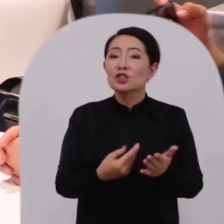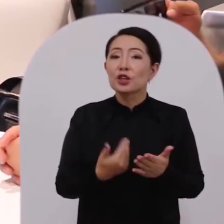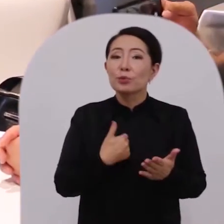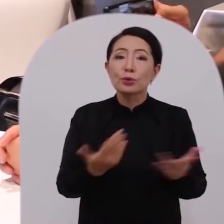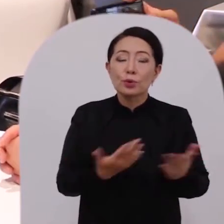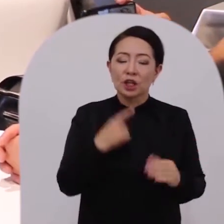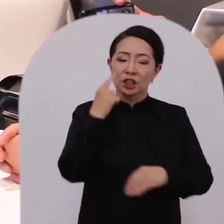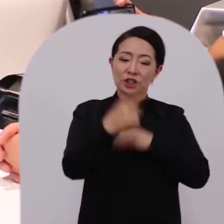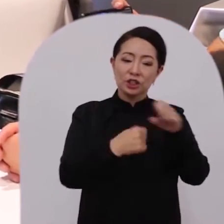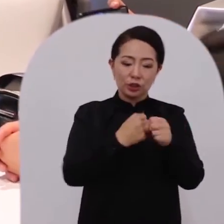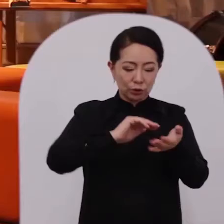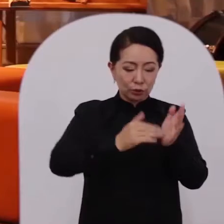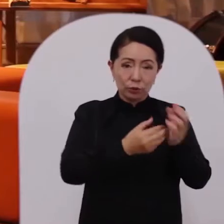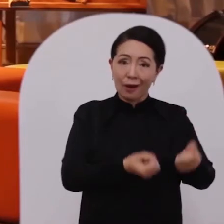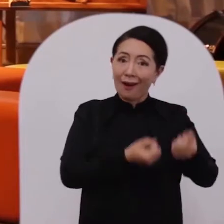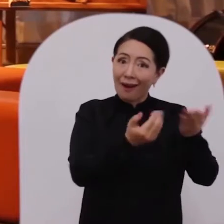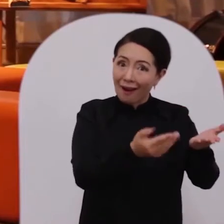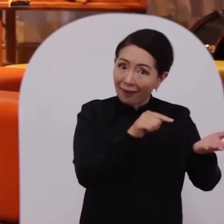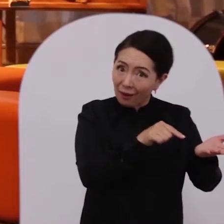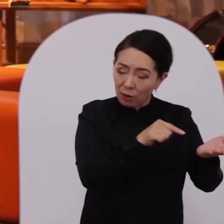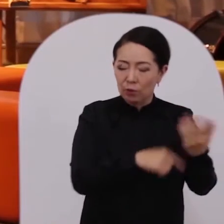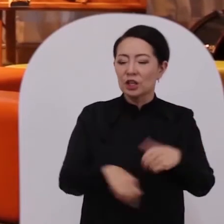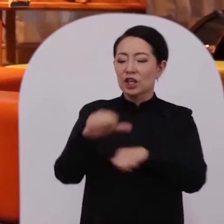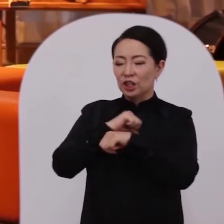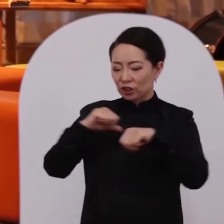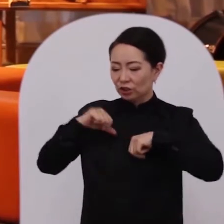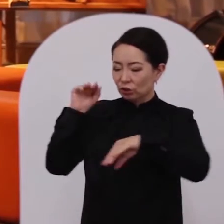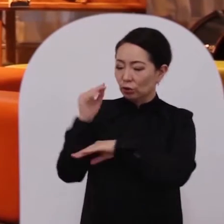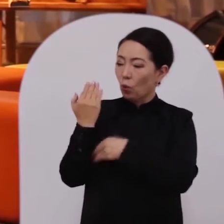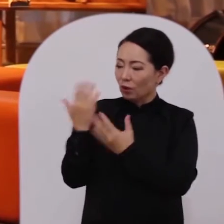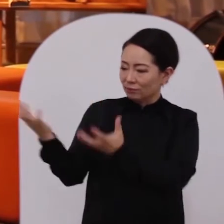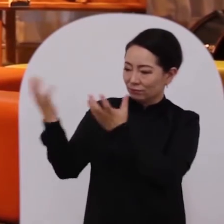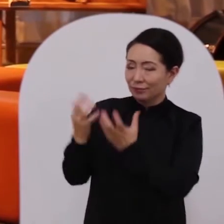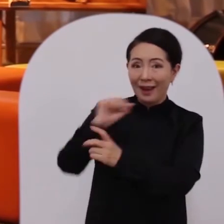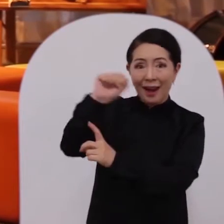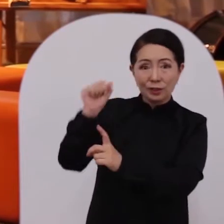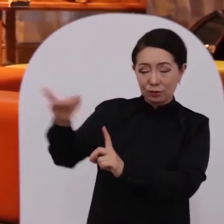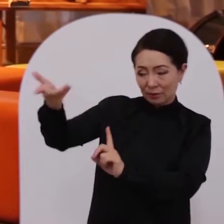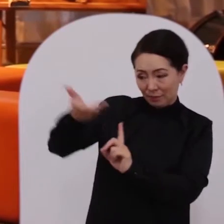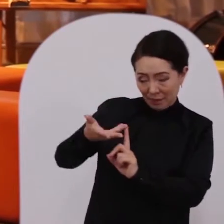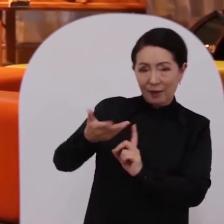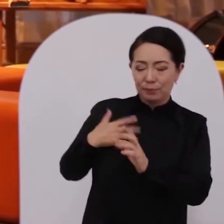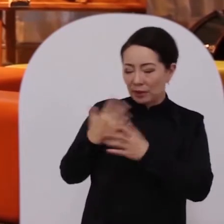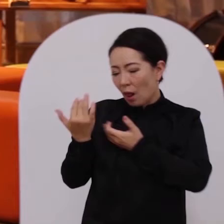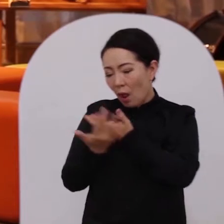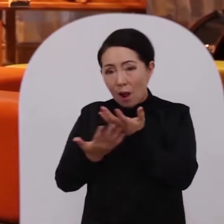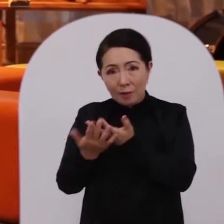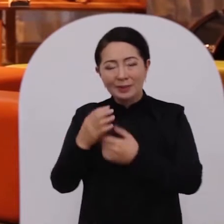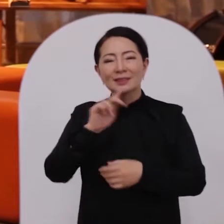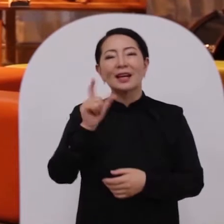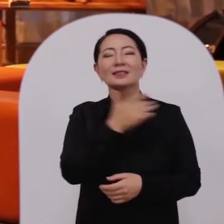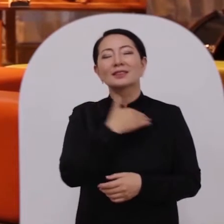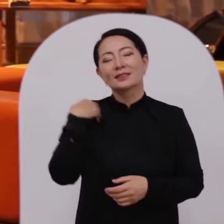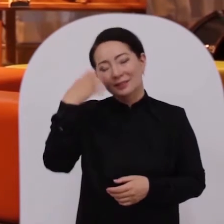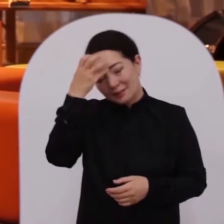одоо жилийн төлөвлөгөө гаргах, эсвэл иргэдийн төлөөлөгчдийн хурлаар одоо асуудал одоо нэг